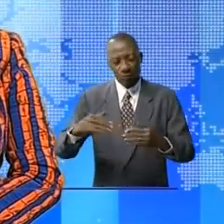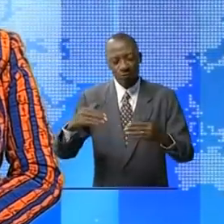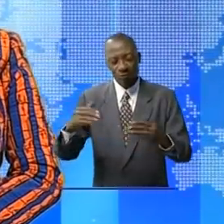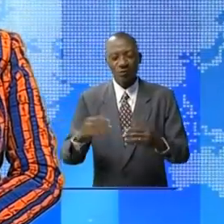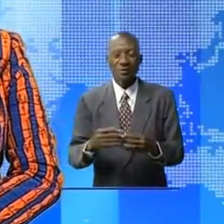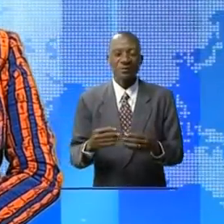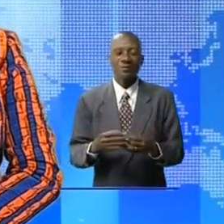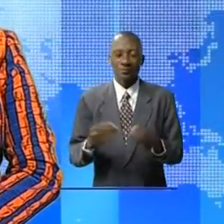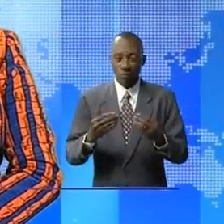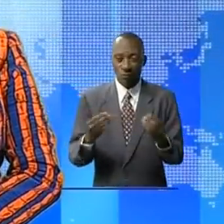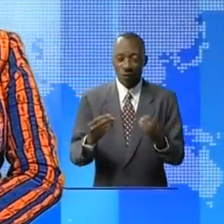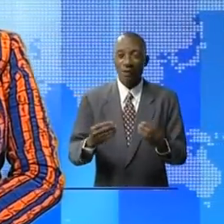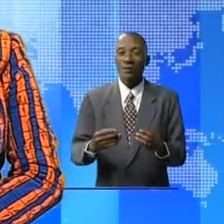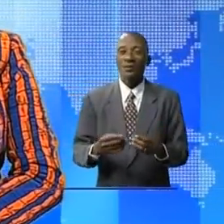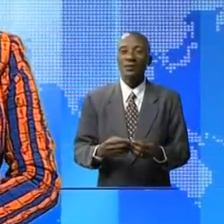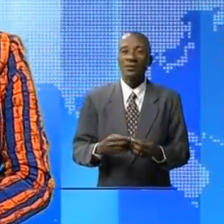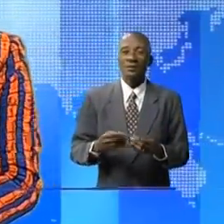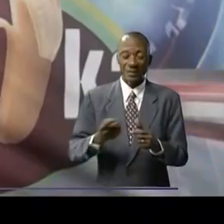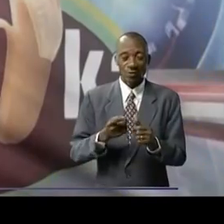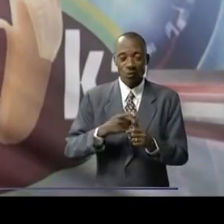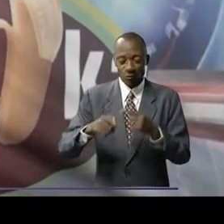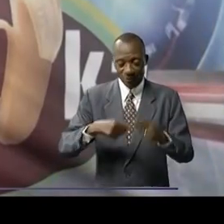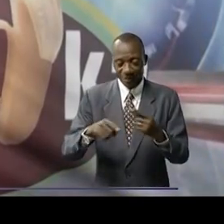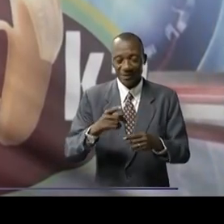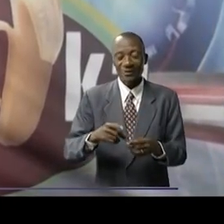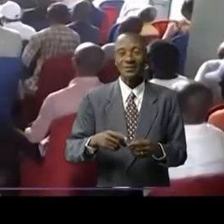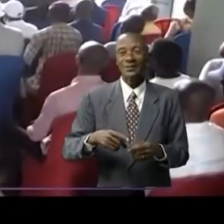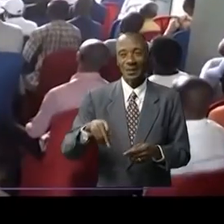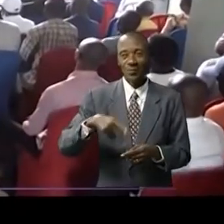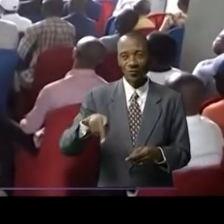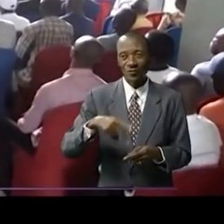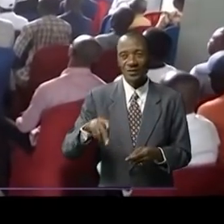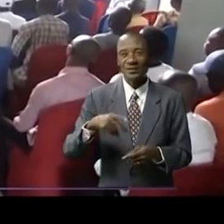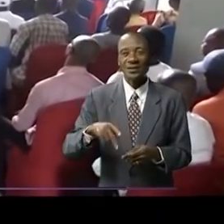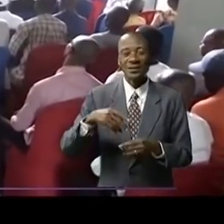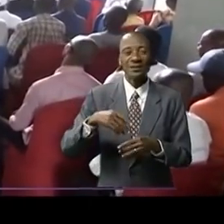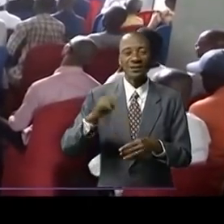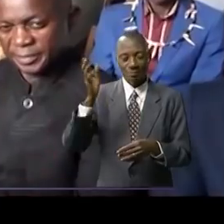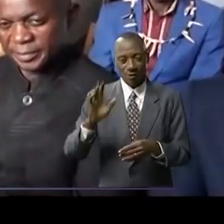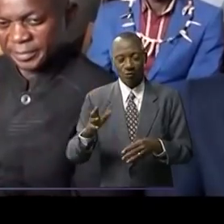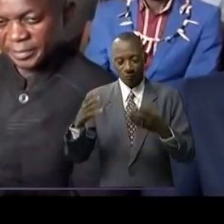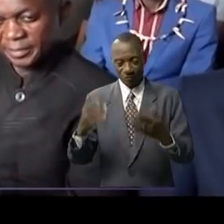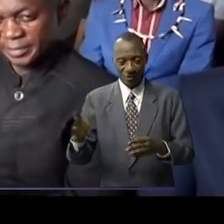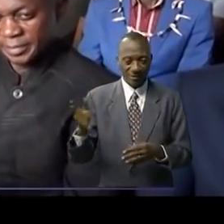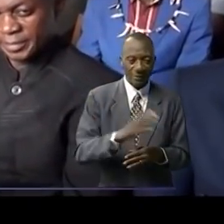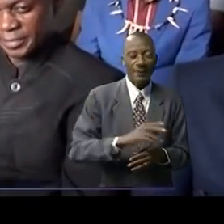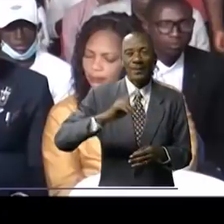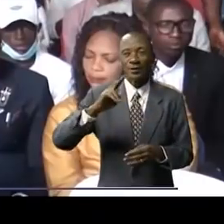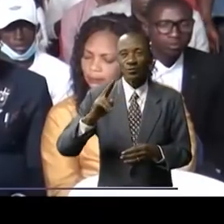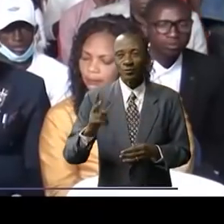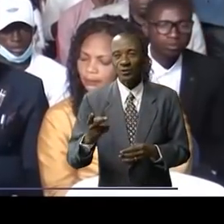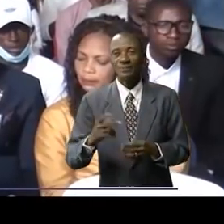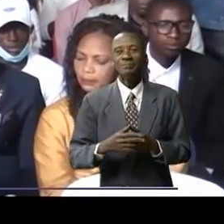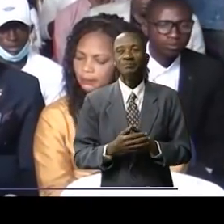présence de plusieurs personnalités. Edith Chala. Kindu voit pour la première fois une télévision émettre depuis son sol.